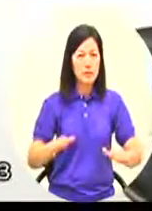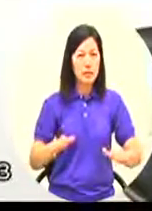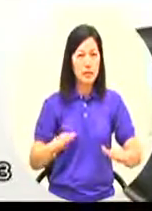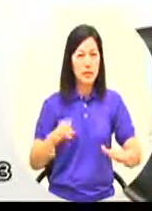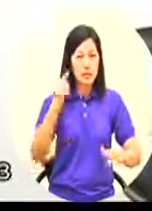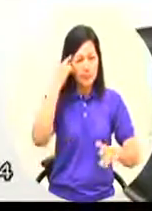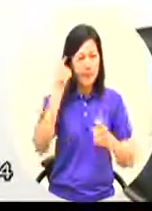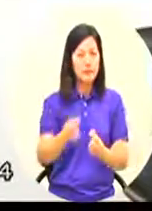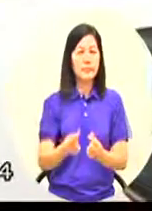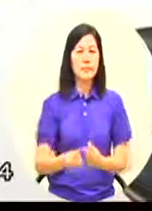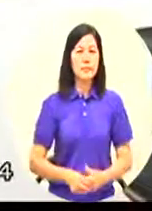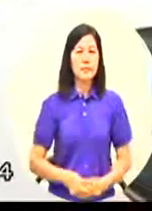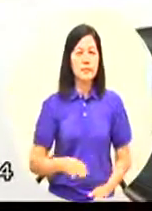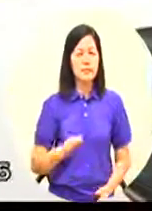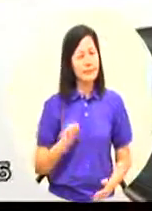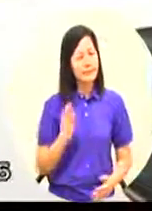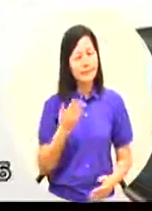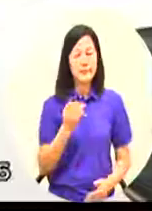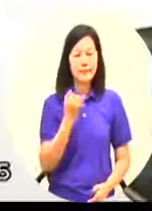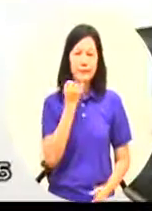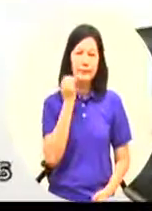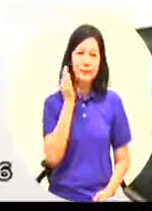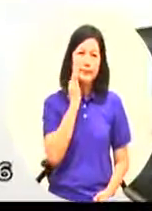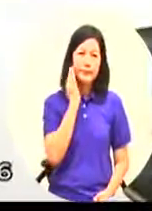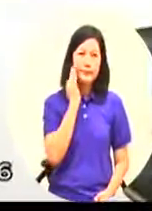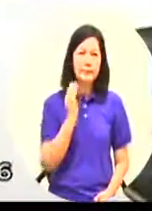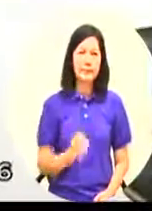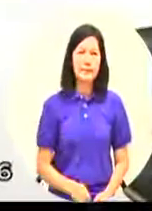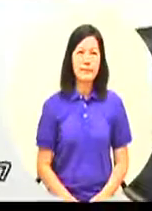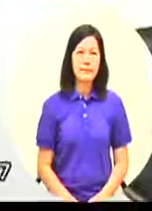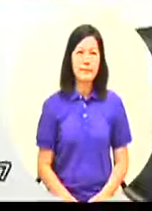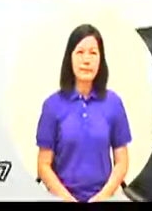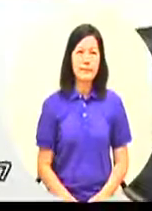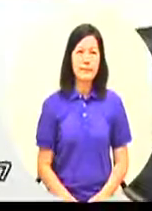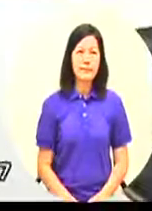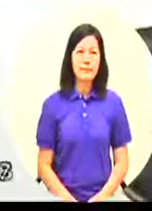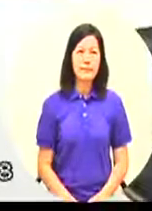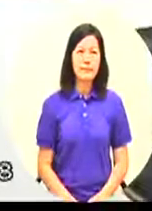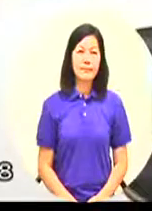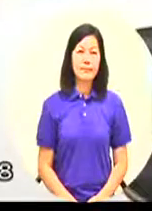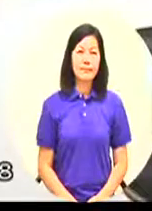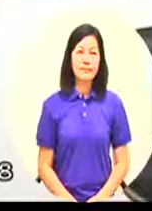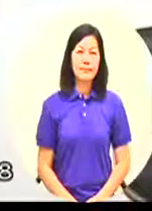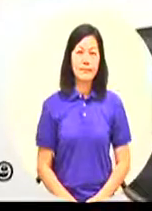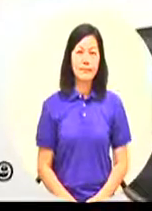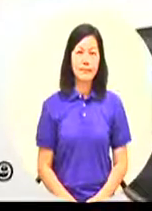不过很遗憾啦，这个苏慧姐麻烦一下哈。